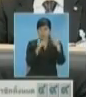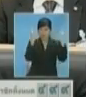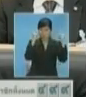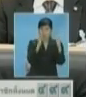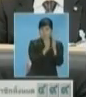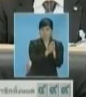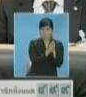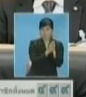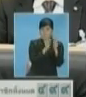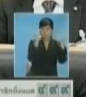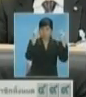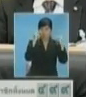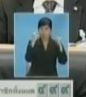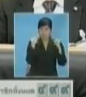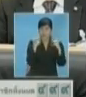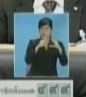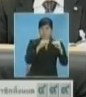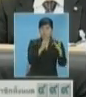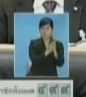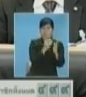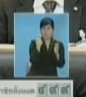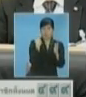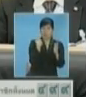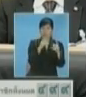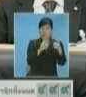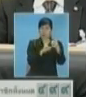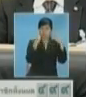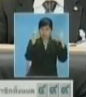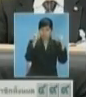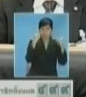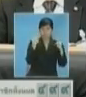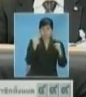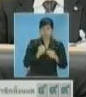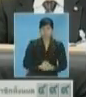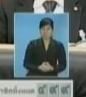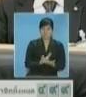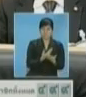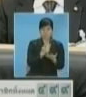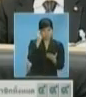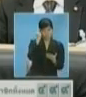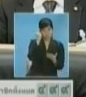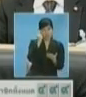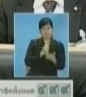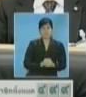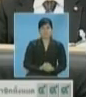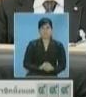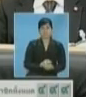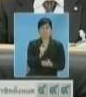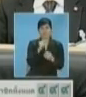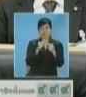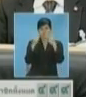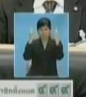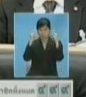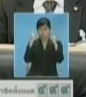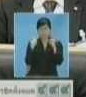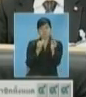กด้วยหรือยังไงแล้วท่านมาตอบเนี่ยท่านจะรู้ไหมว่าท่านนายกเนี่ยได้พูดคุย